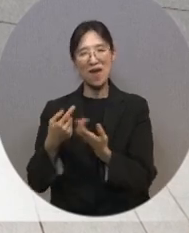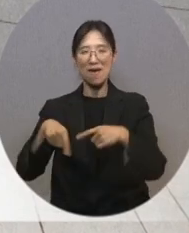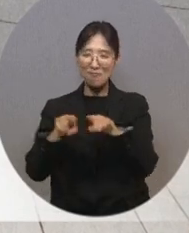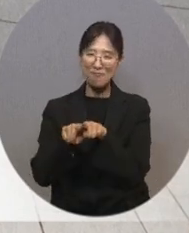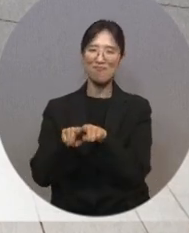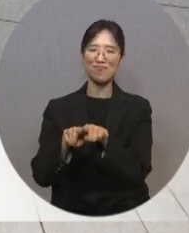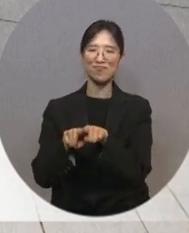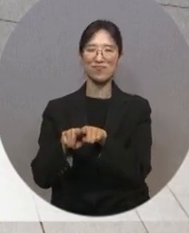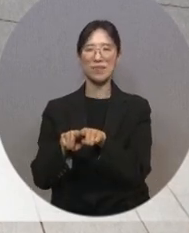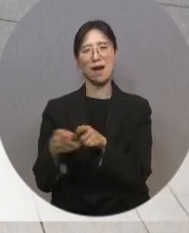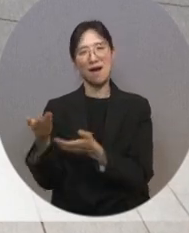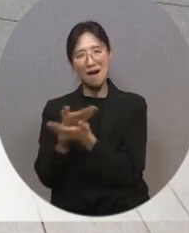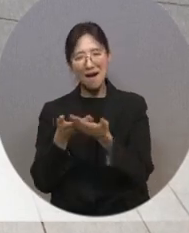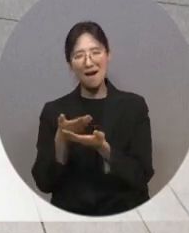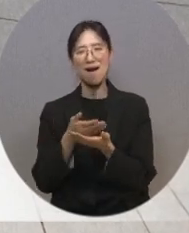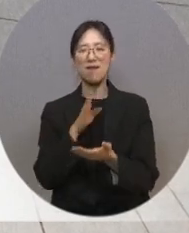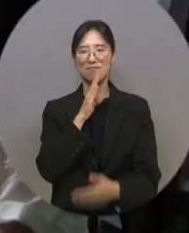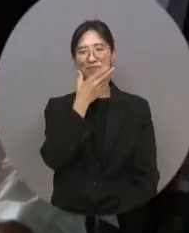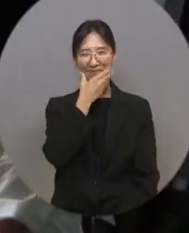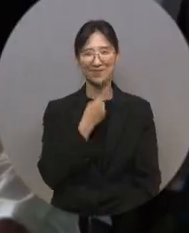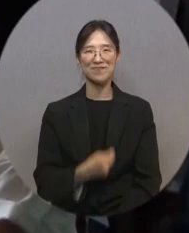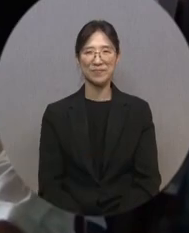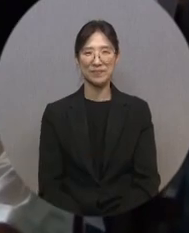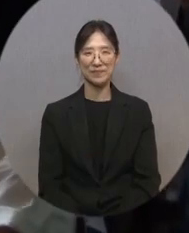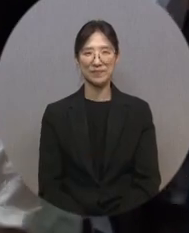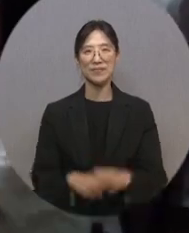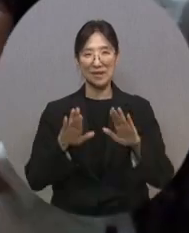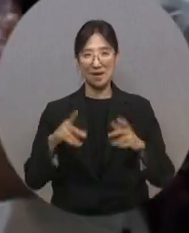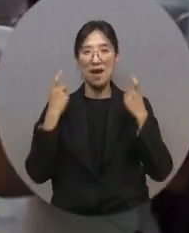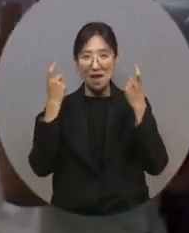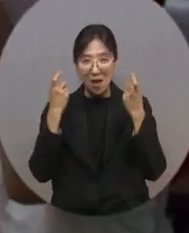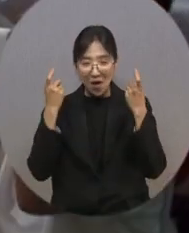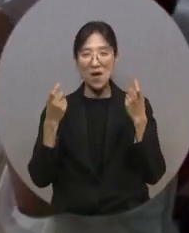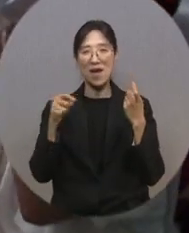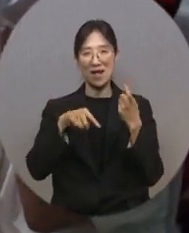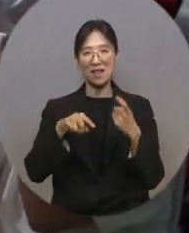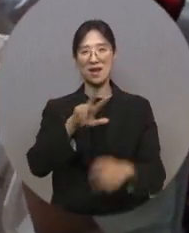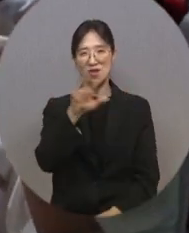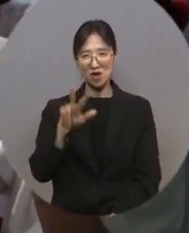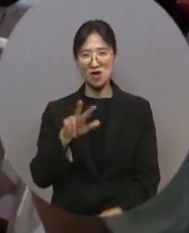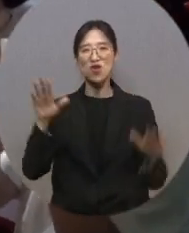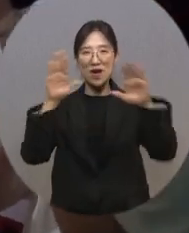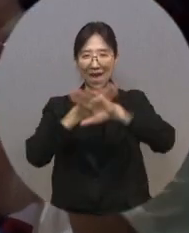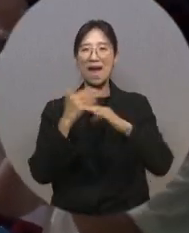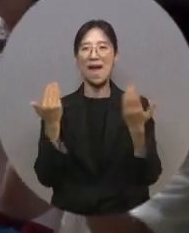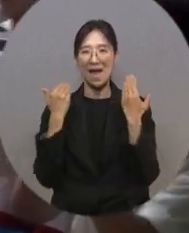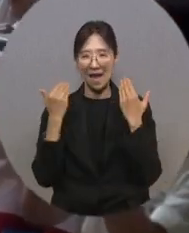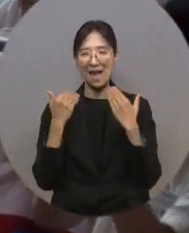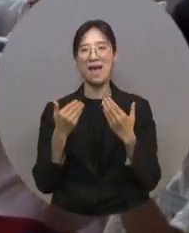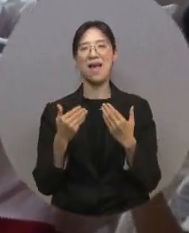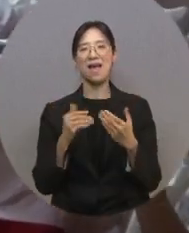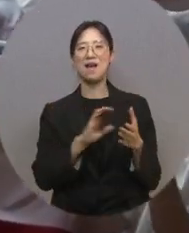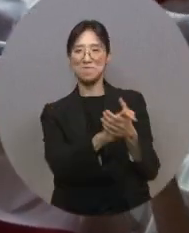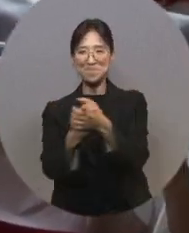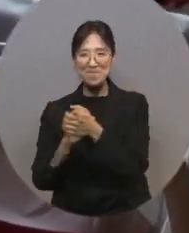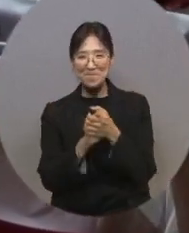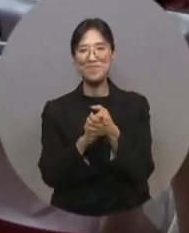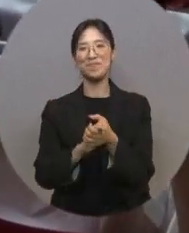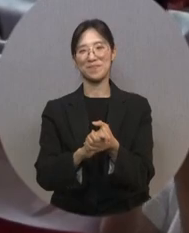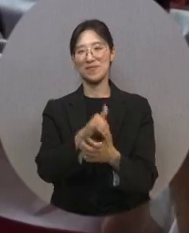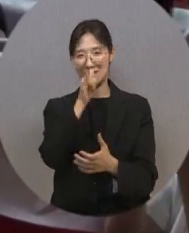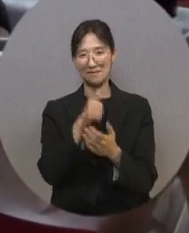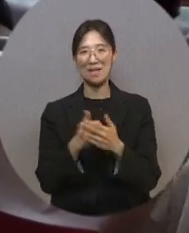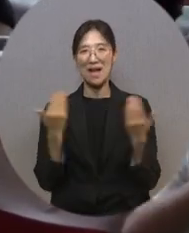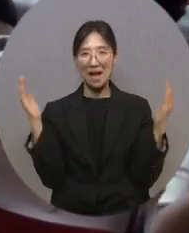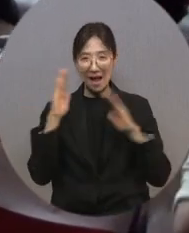것 자체만으로도 되게 행복합니다. 이번 여행 속에는 전국 야학 어울림 한마당도 있습니다. 학생